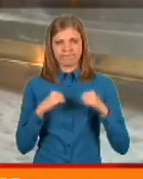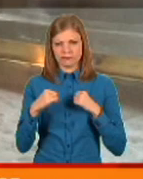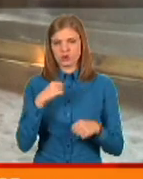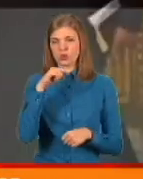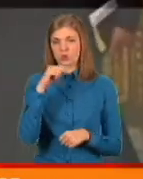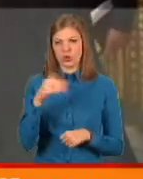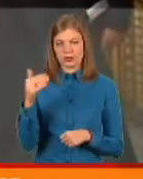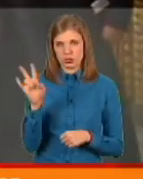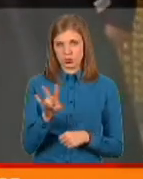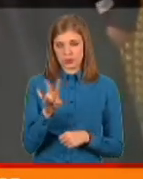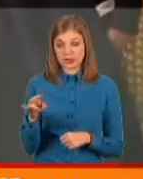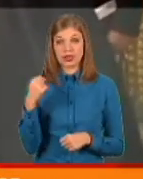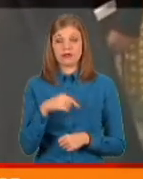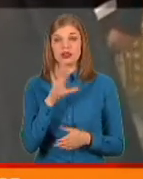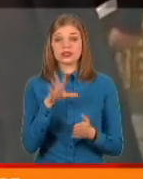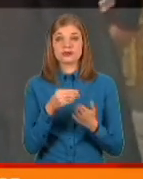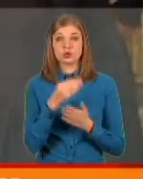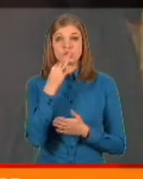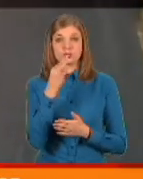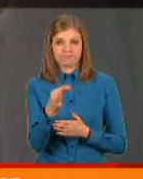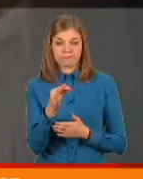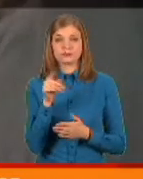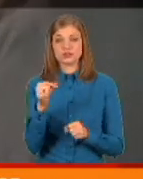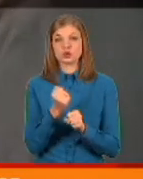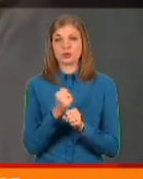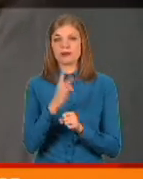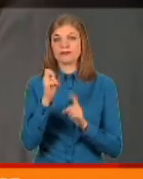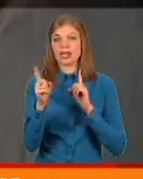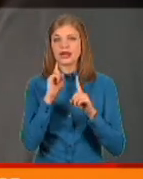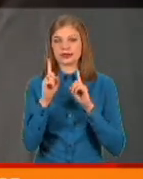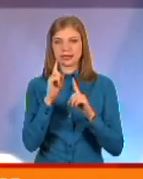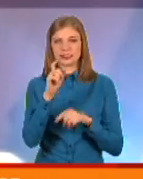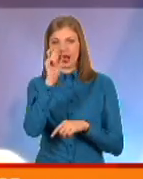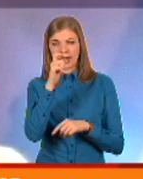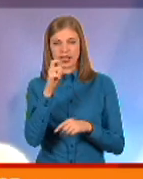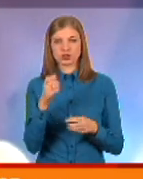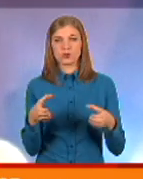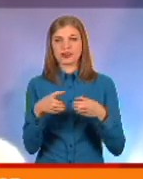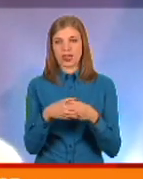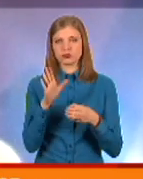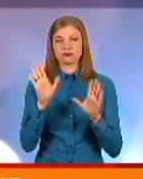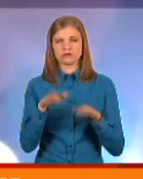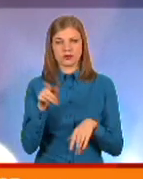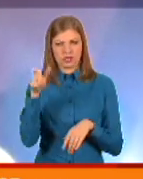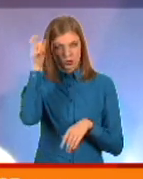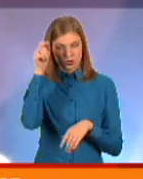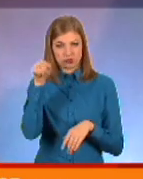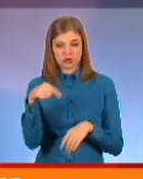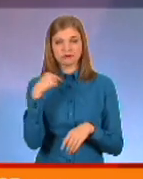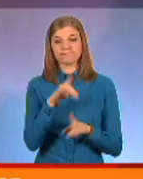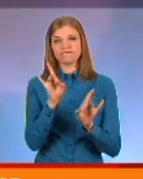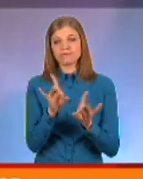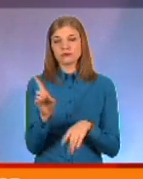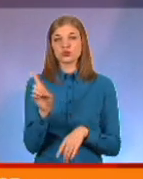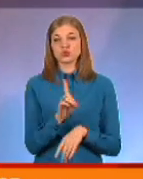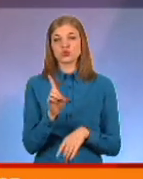предстоятелів російської церкви. Свою заяву Варфоломій зробив на засіданні грецької діаспори у Константинополі. Патріарх